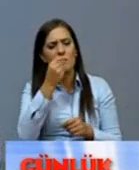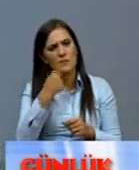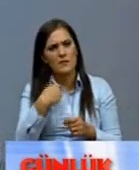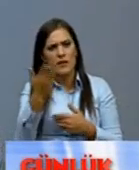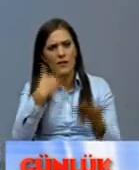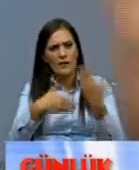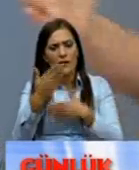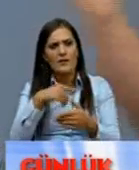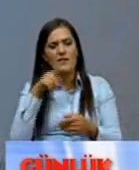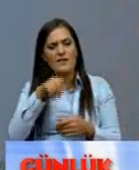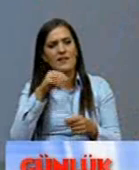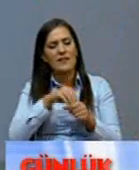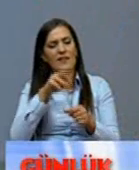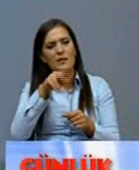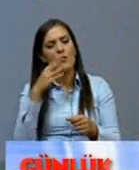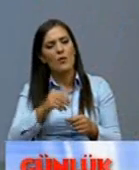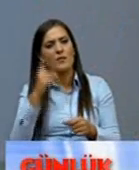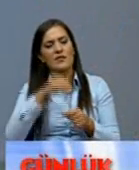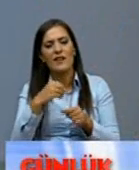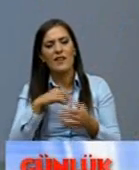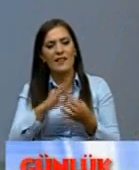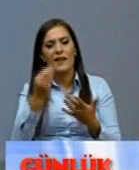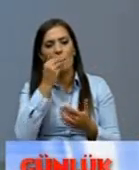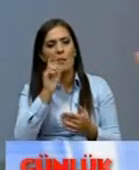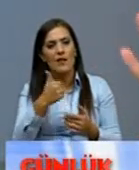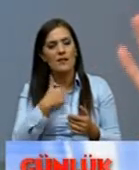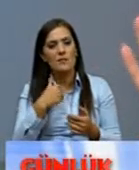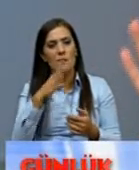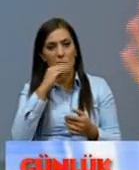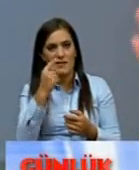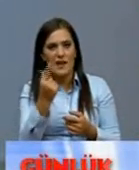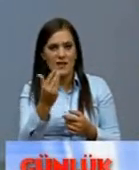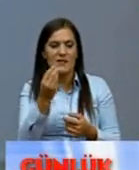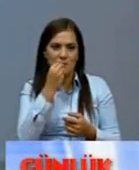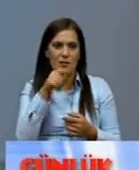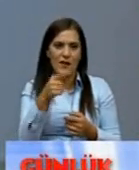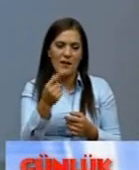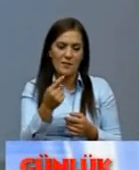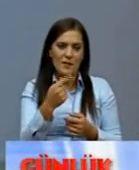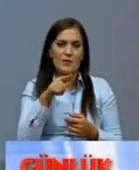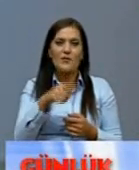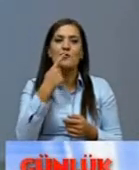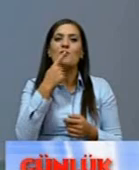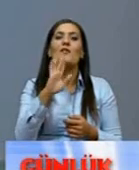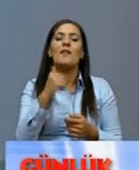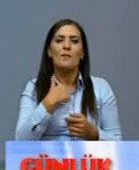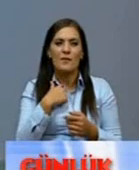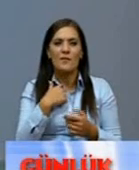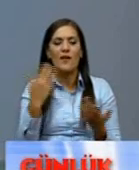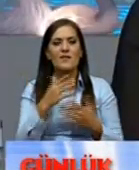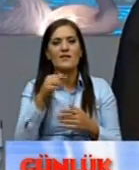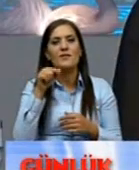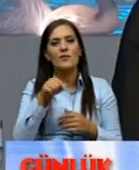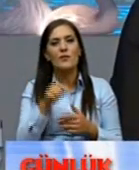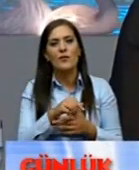Bize söyler misin? Yani senin gibi olmak için ne yemem lazım? Pastayı az yiyeyim, onu biliyorum. Bunları söylemeyelim.